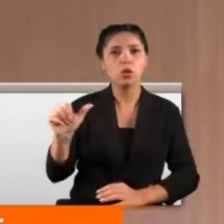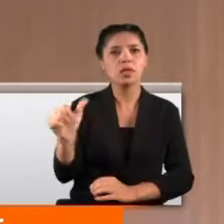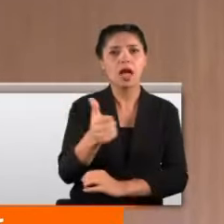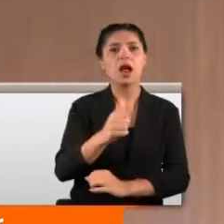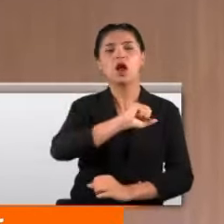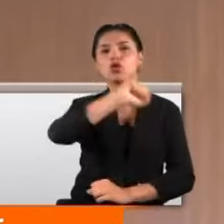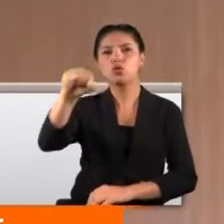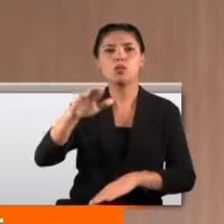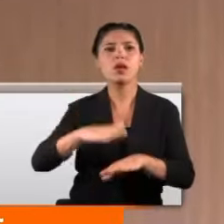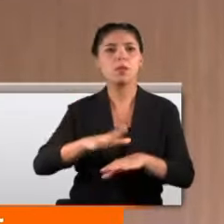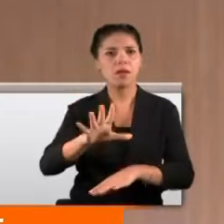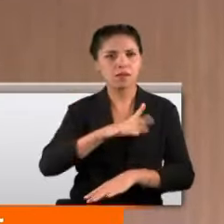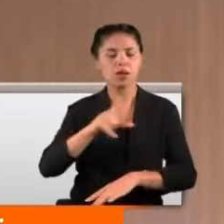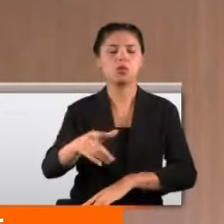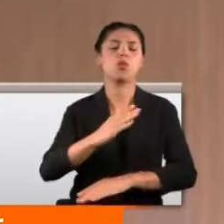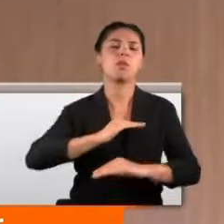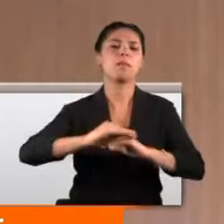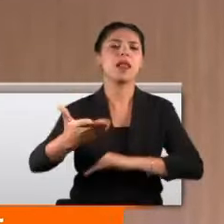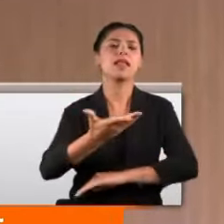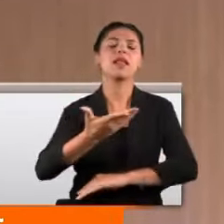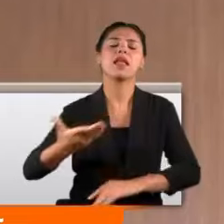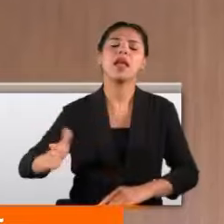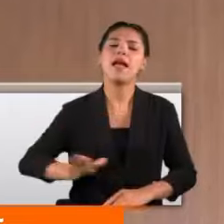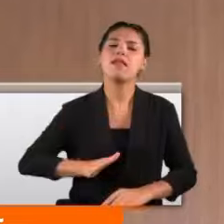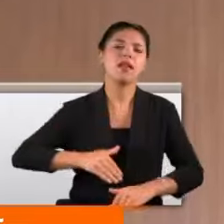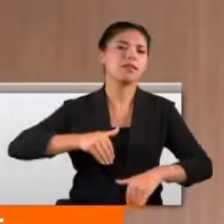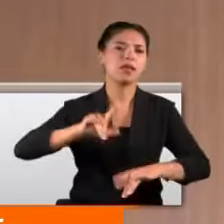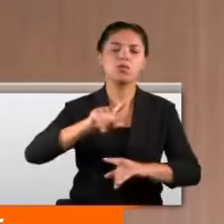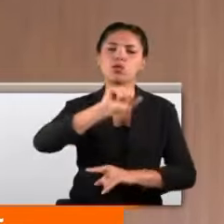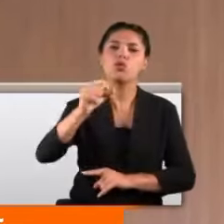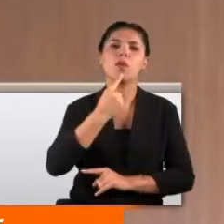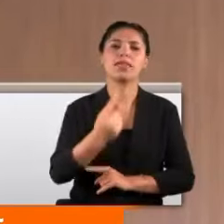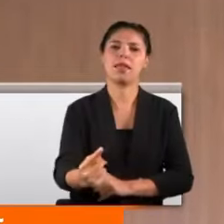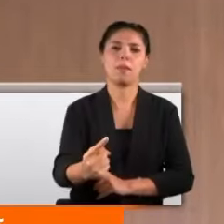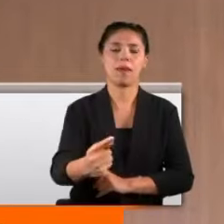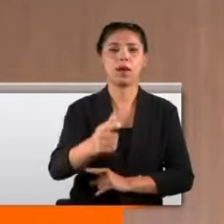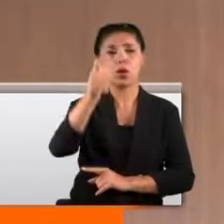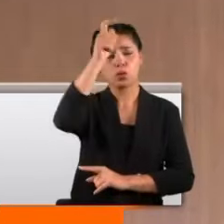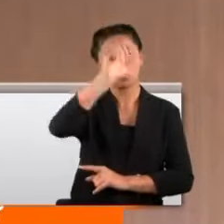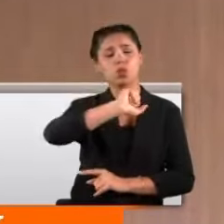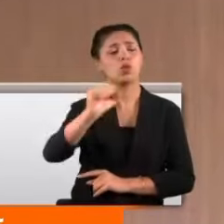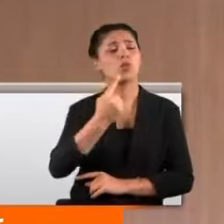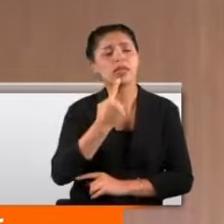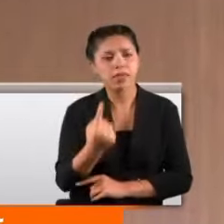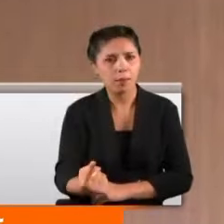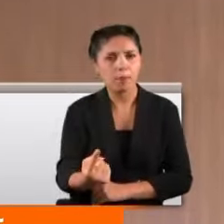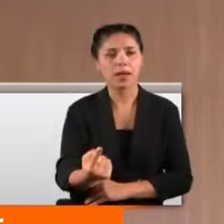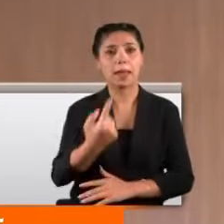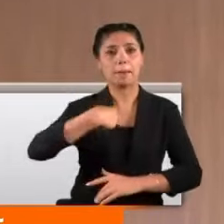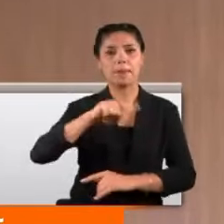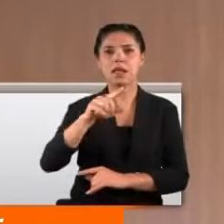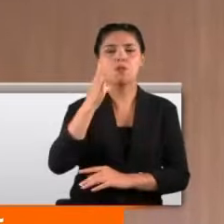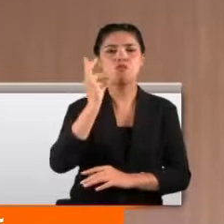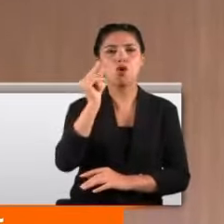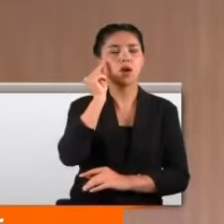besleyen bu milletin evladı değildir, bu milletin düşmanıdır. Türk'ün düşmanıdır ve biz böyle